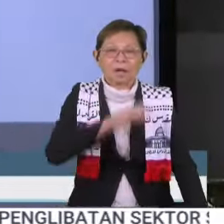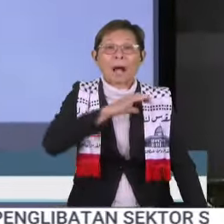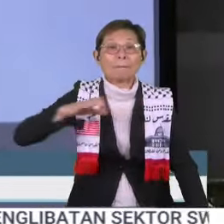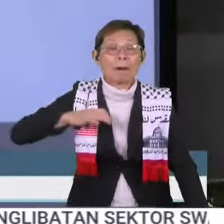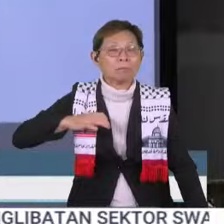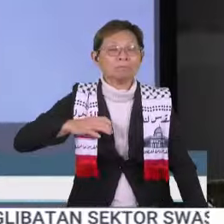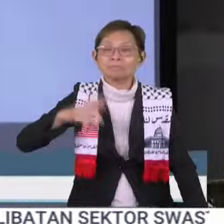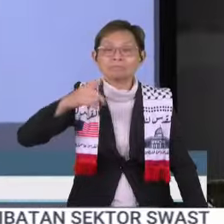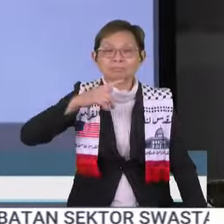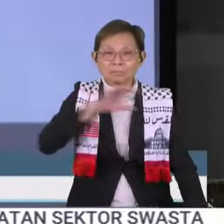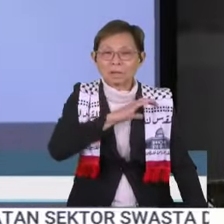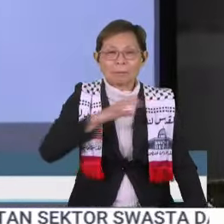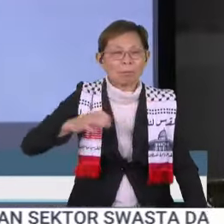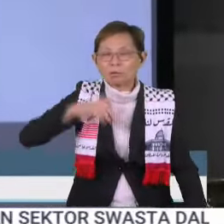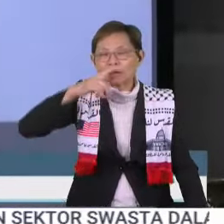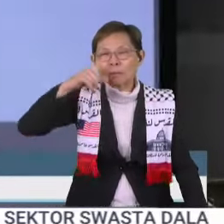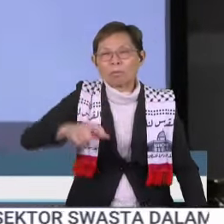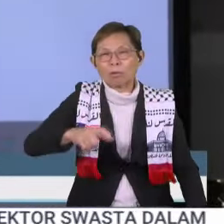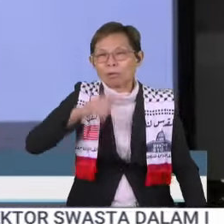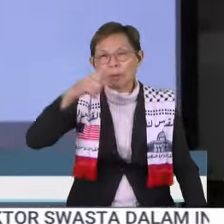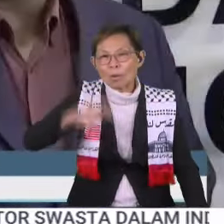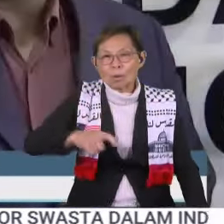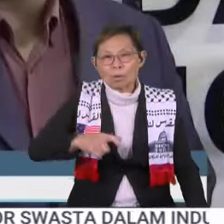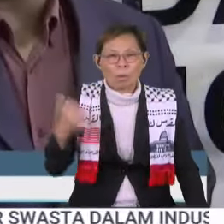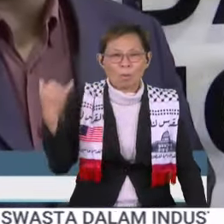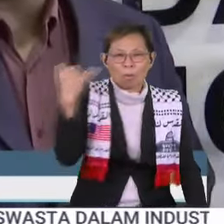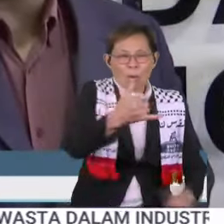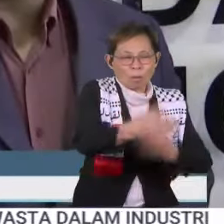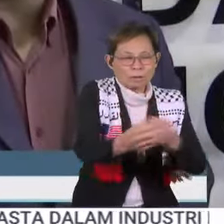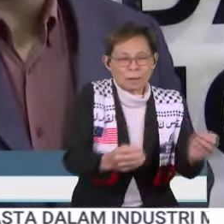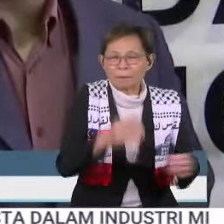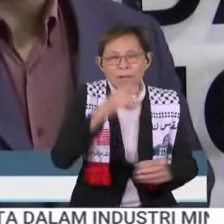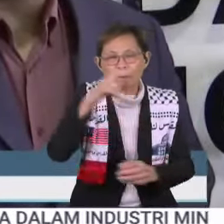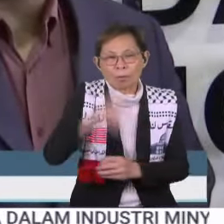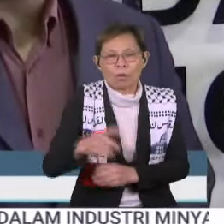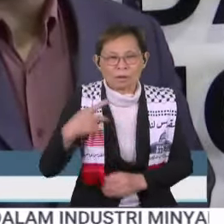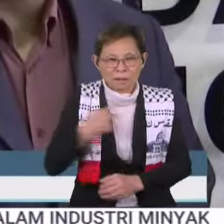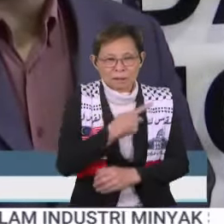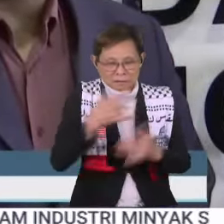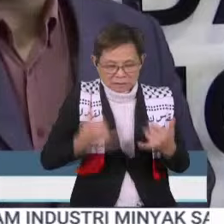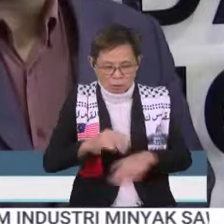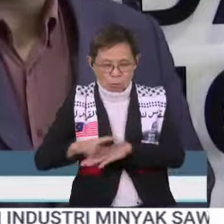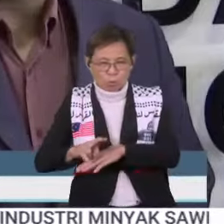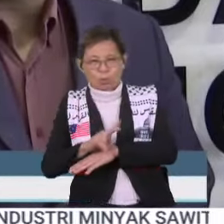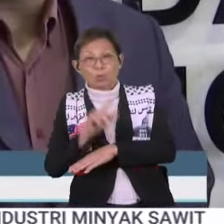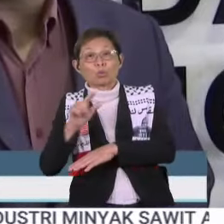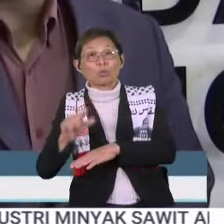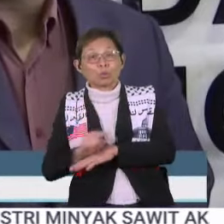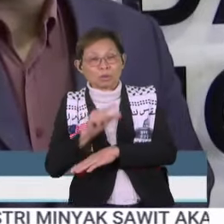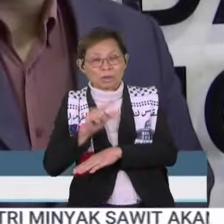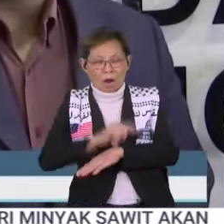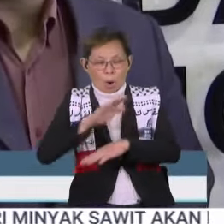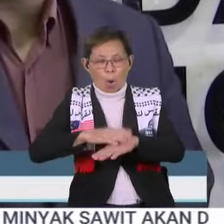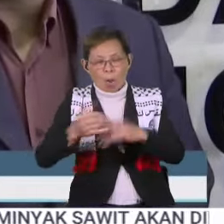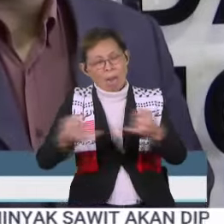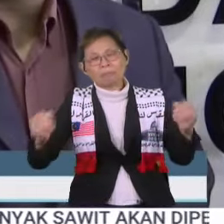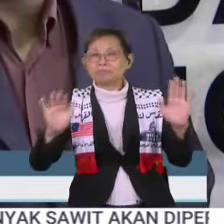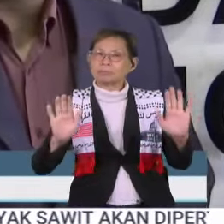Pelanggan-pelanggan tidak lagi berurusan ke pejabat, tetapi kita sekarang menggunakan online